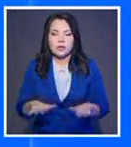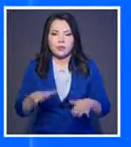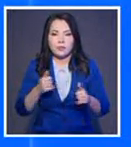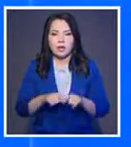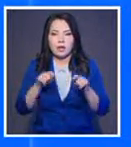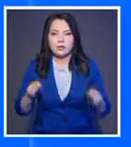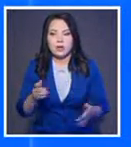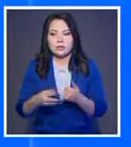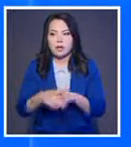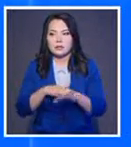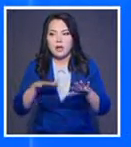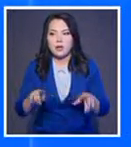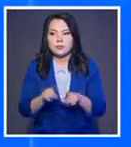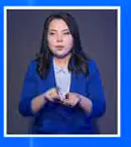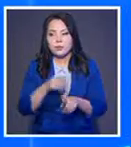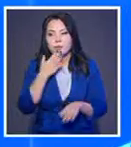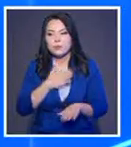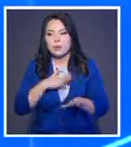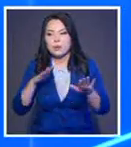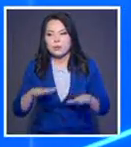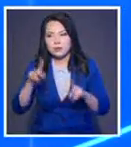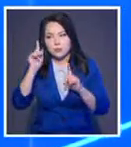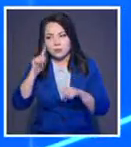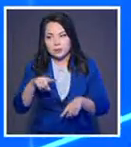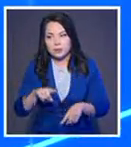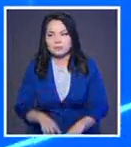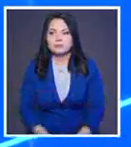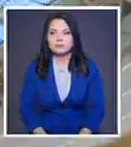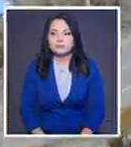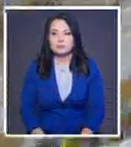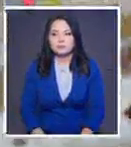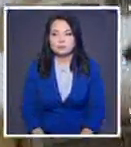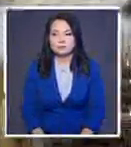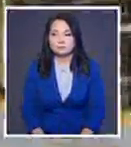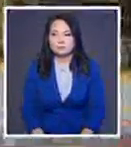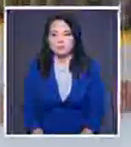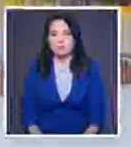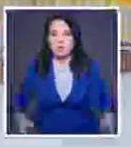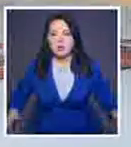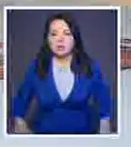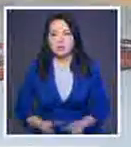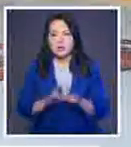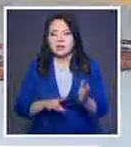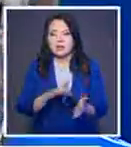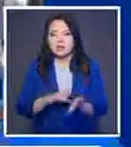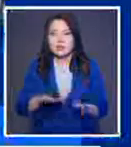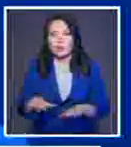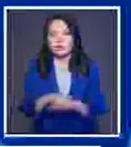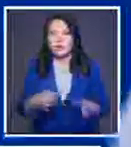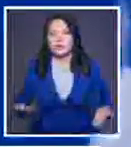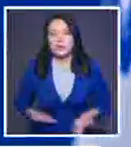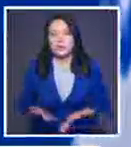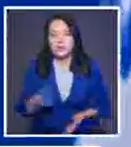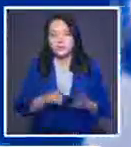иелері бұл жер қала тұрғындарының сүйікті орны болады деген сенімде. Енді елорда тұрғындары мен қонақтары ғимарат ішіндегі